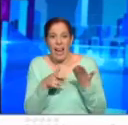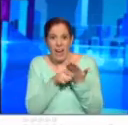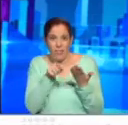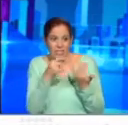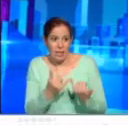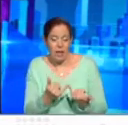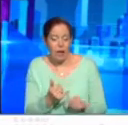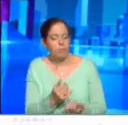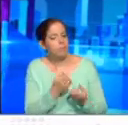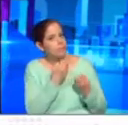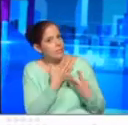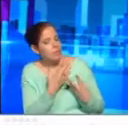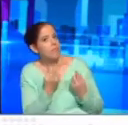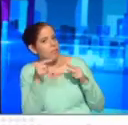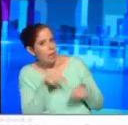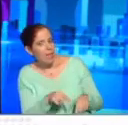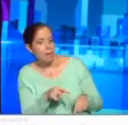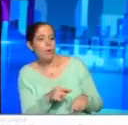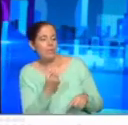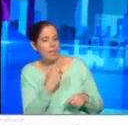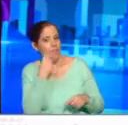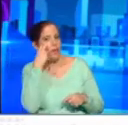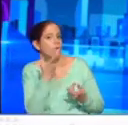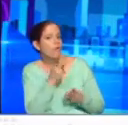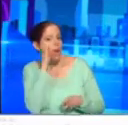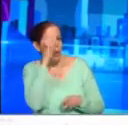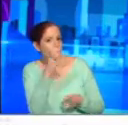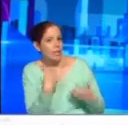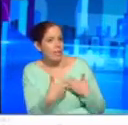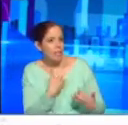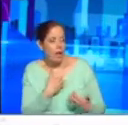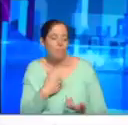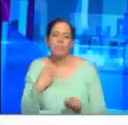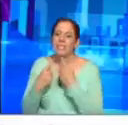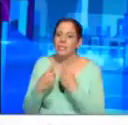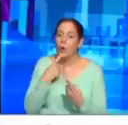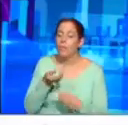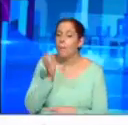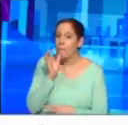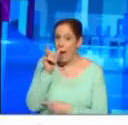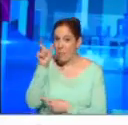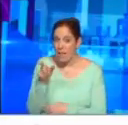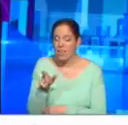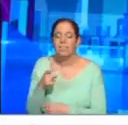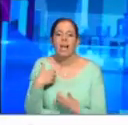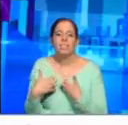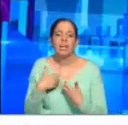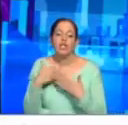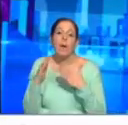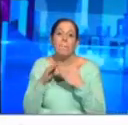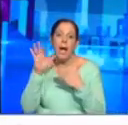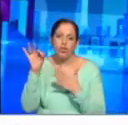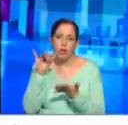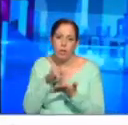מקסים. ואם כבר הגעתם אלינו, אז נפרגן לכם קצת, איפה אפשר לראות את ההצגה? שיחות עם הברמן זו הצגה שמתקיימת בעצם, הבית שלה נמצא